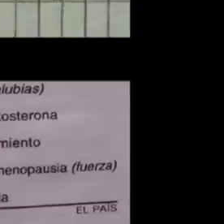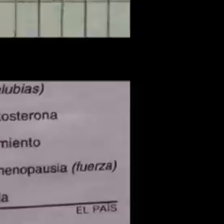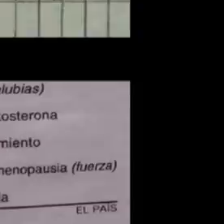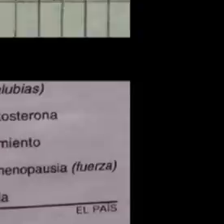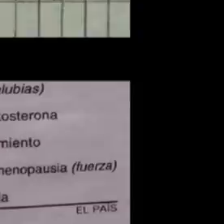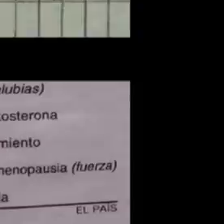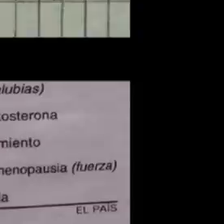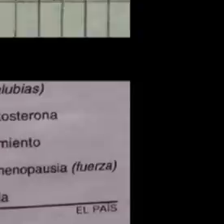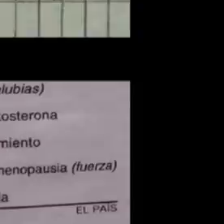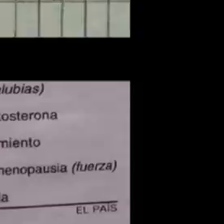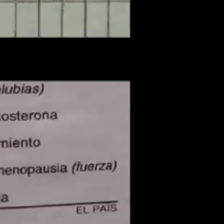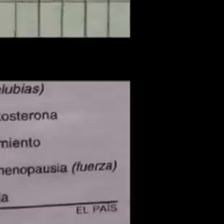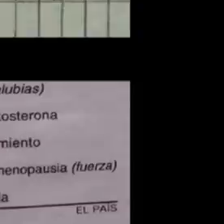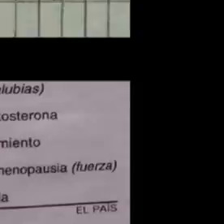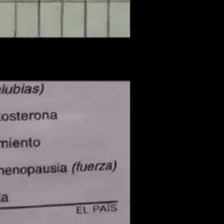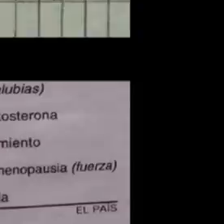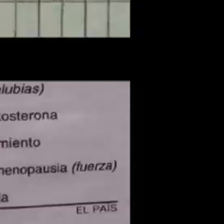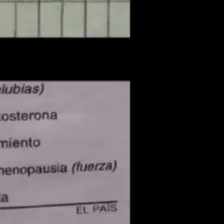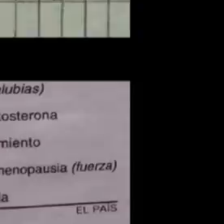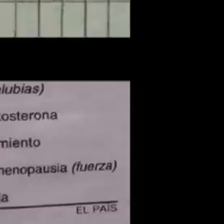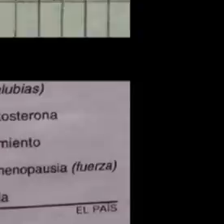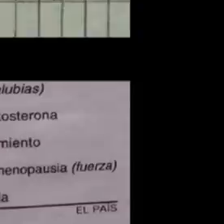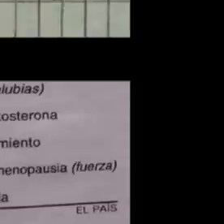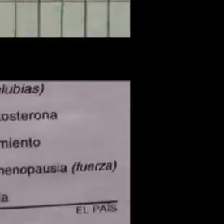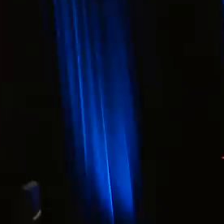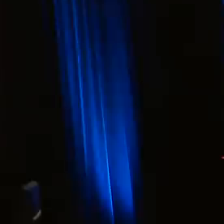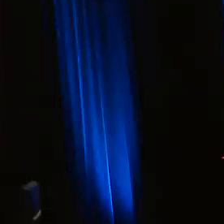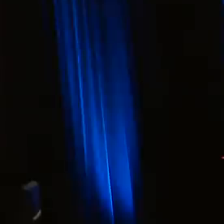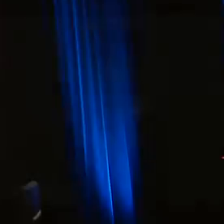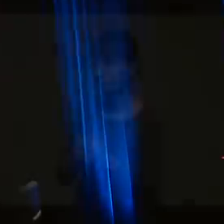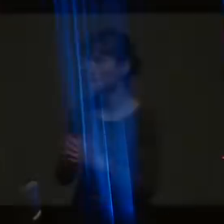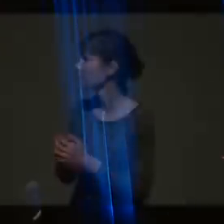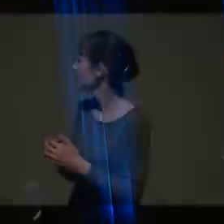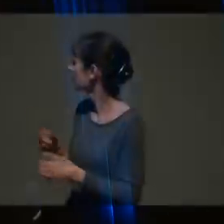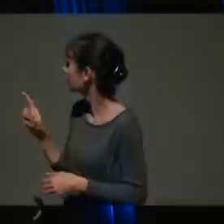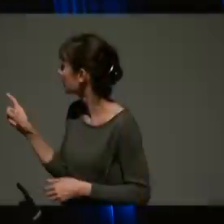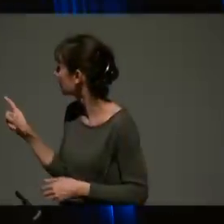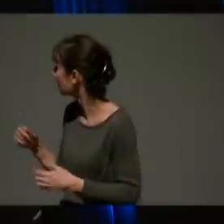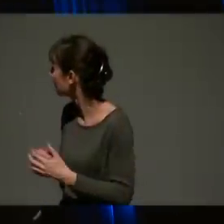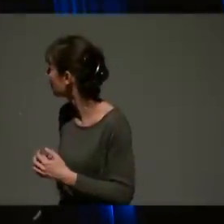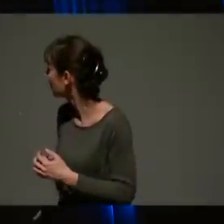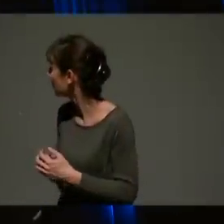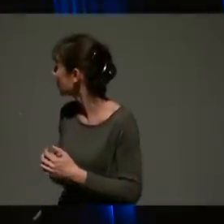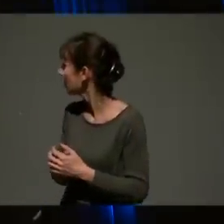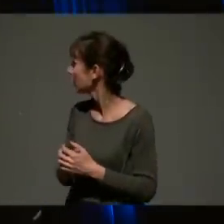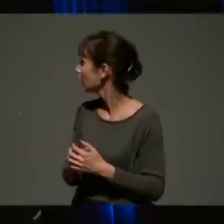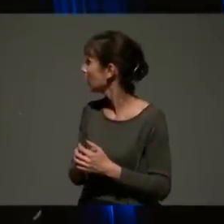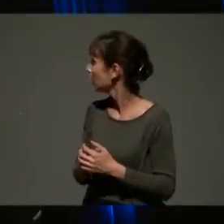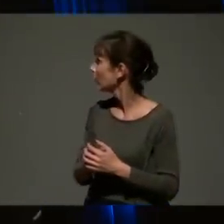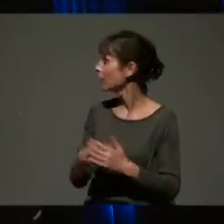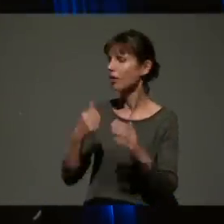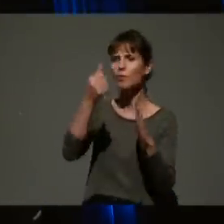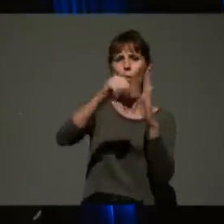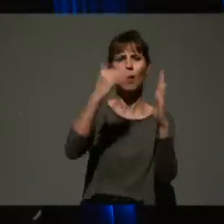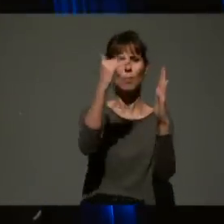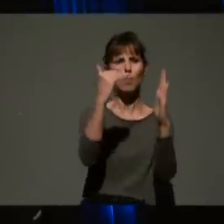leur plein gré. Vous voyez, vous avez des périodes comme Paris-Nice, comme le Dauphiné libéré, comme le Tour de France, où il ne se passe rien. Mais là, tous